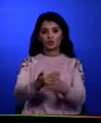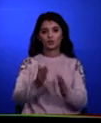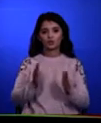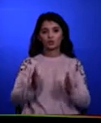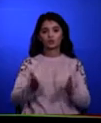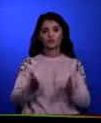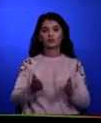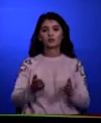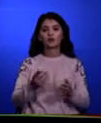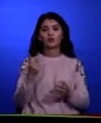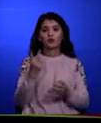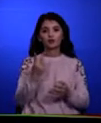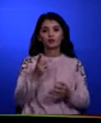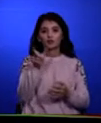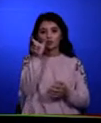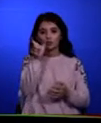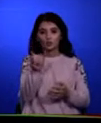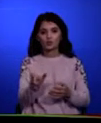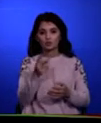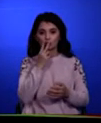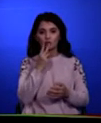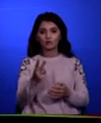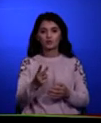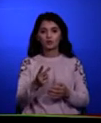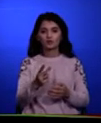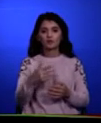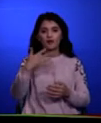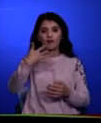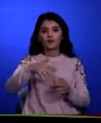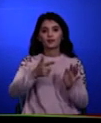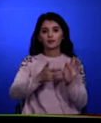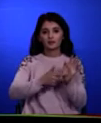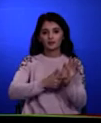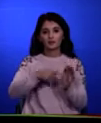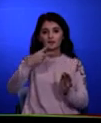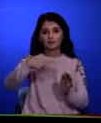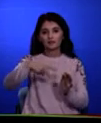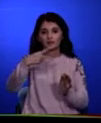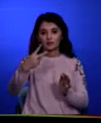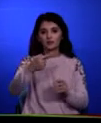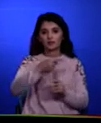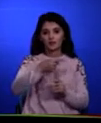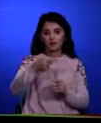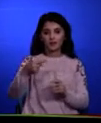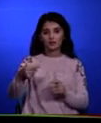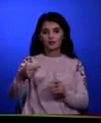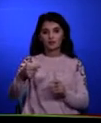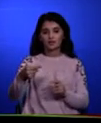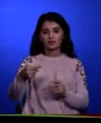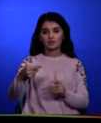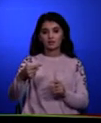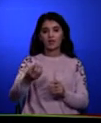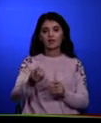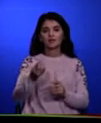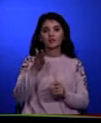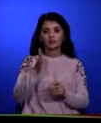Endi 2-chi ustunga o'tsak. 57 dan 22 ning ayirmasi